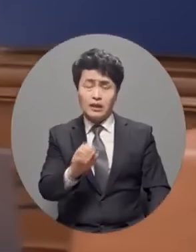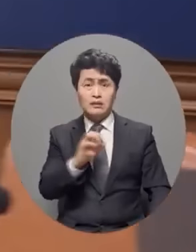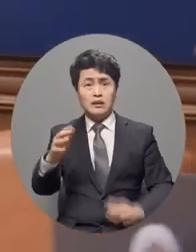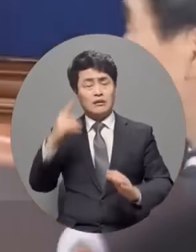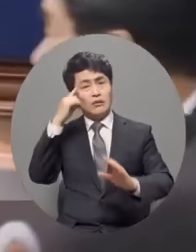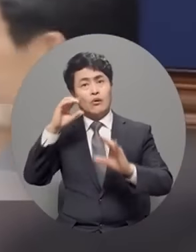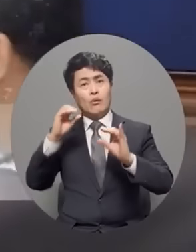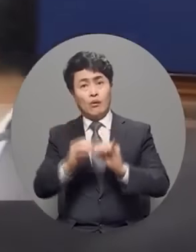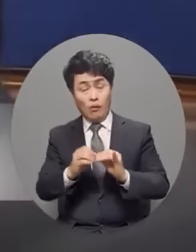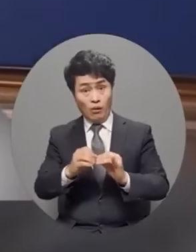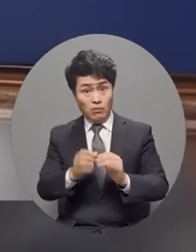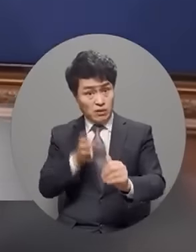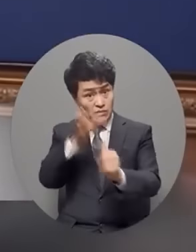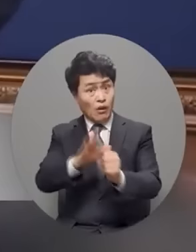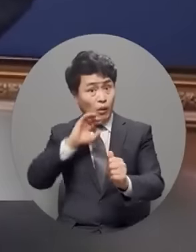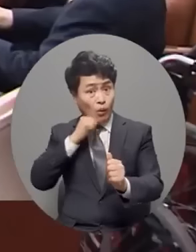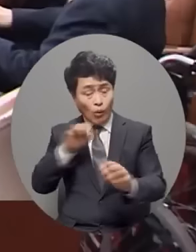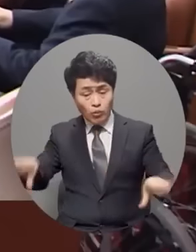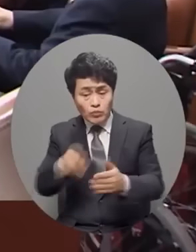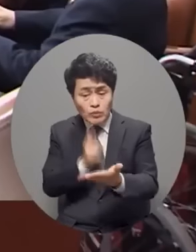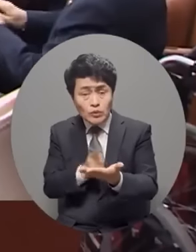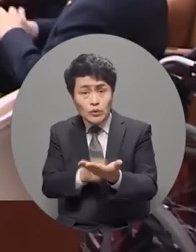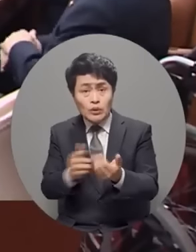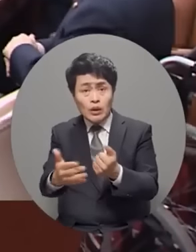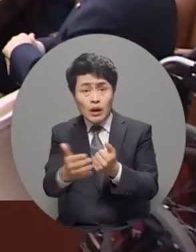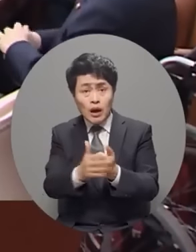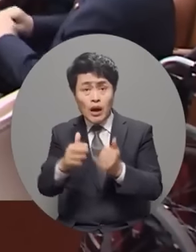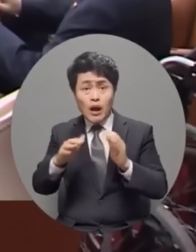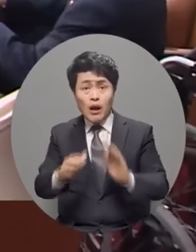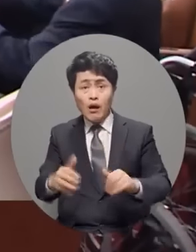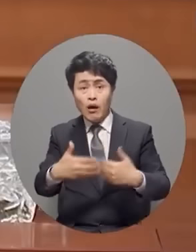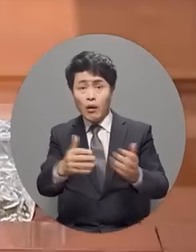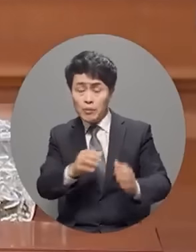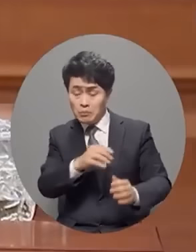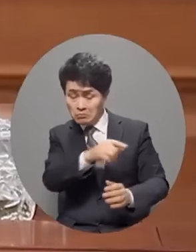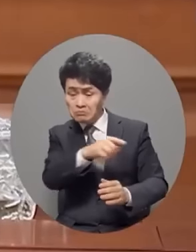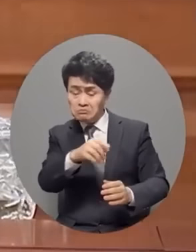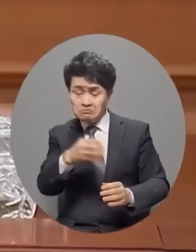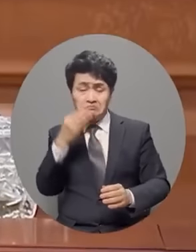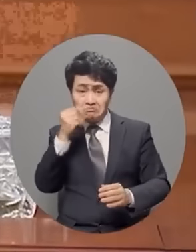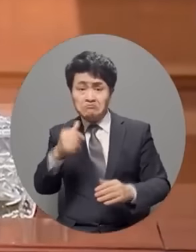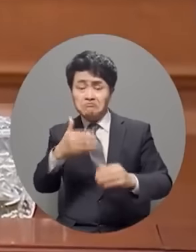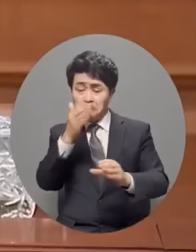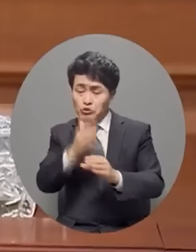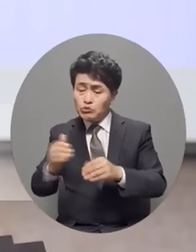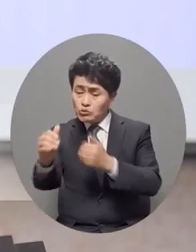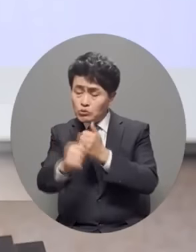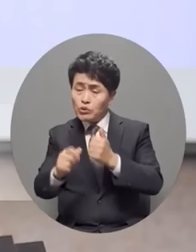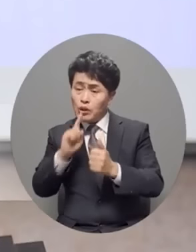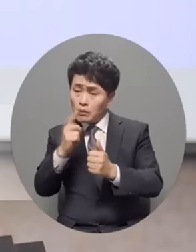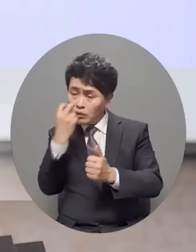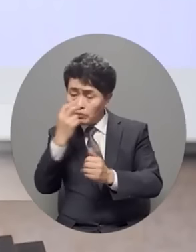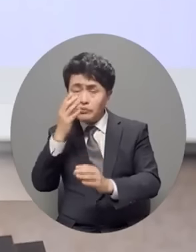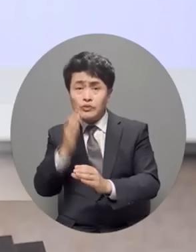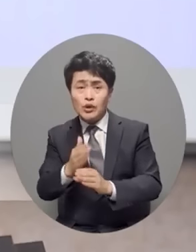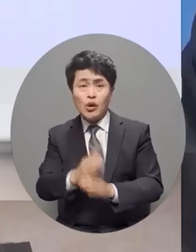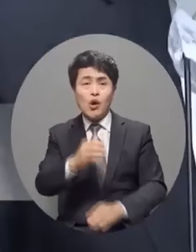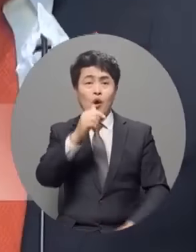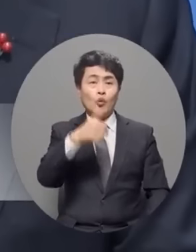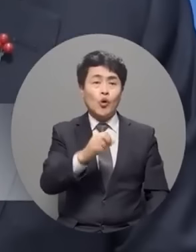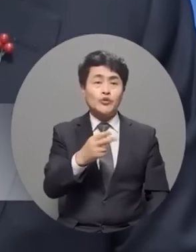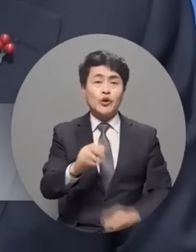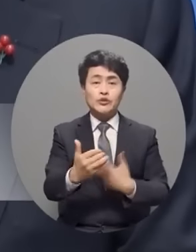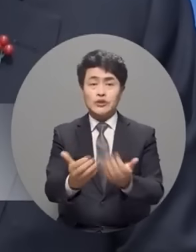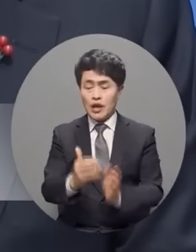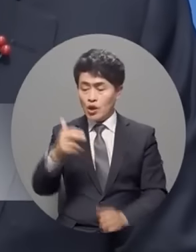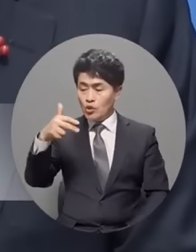없이 임명이 불가능한 총리에는 대야 관계가 비교적 원만한 중진 의원들이 검토되는 가운데 권영세,